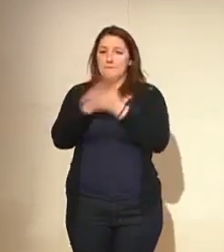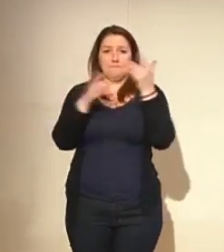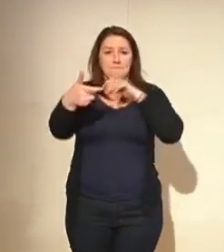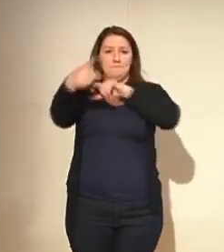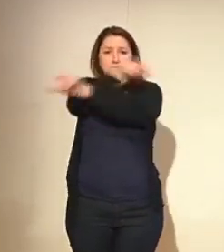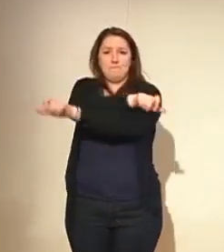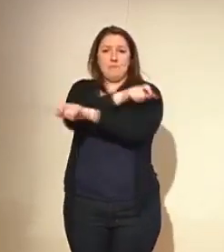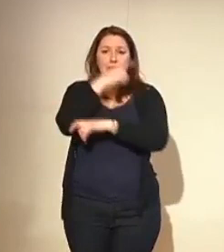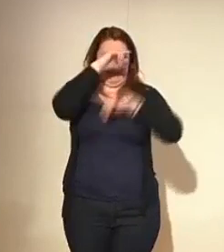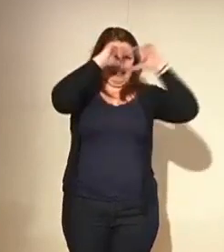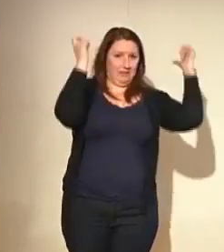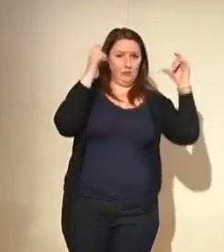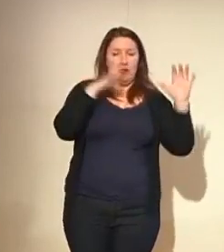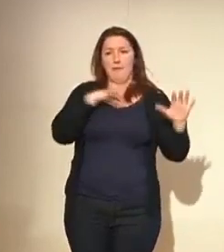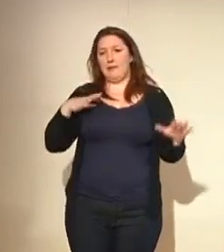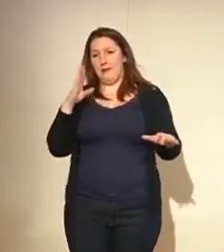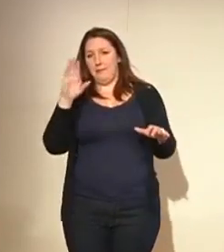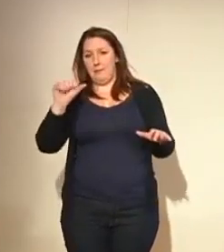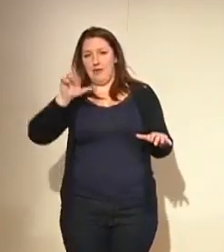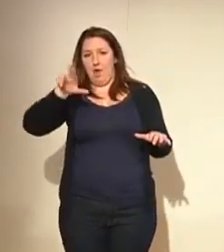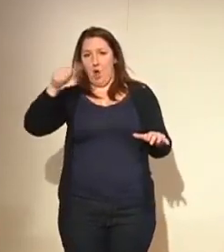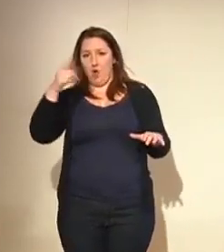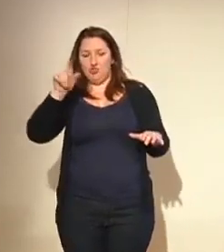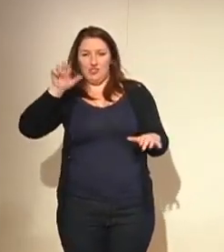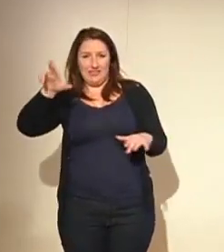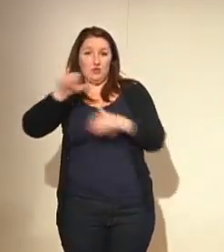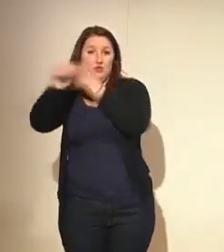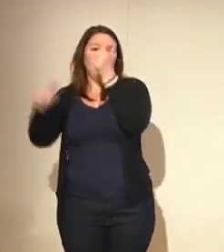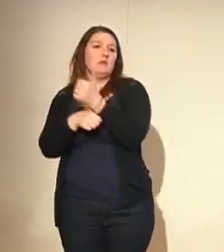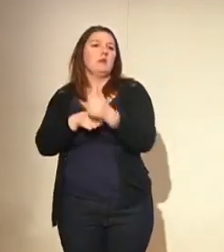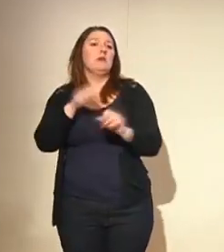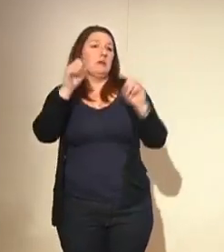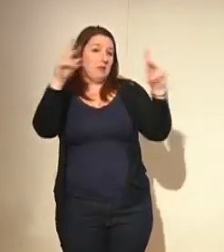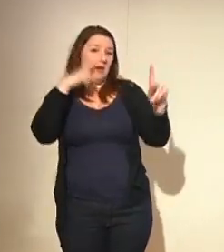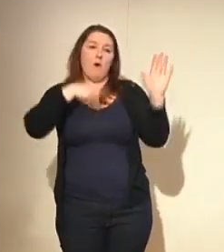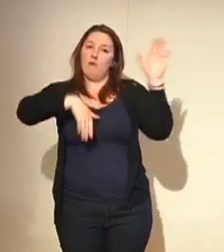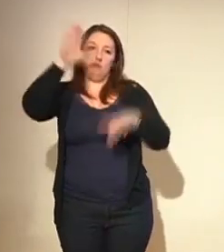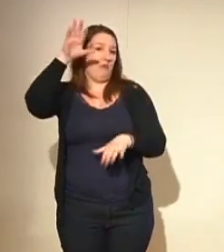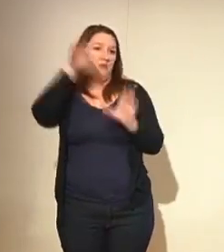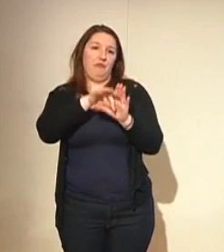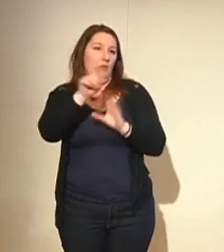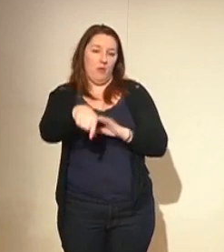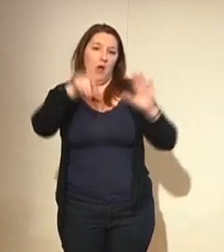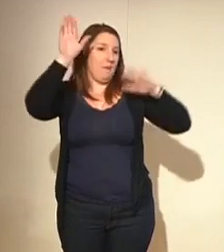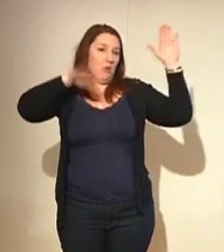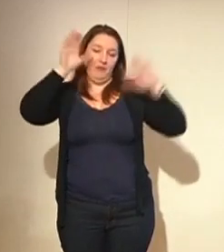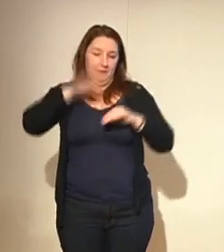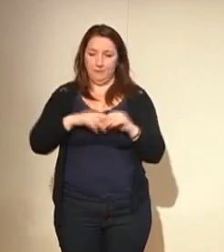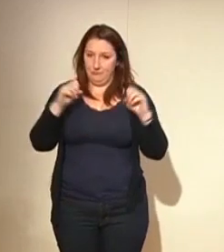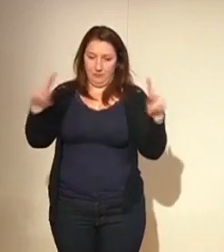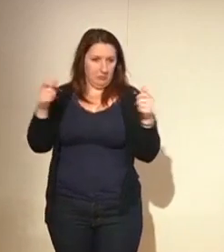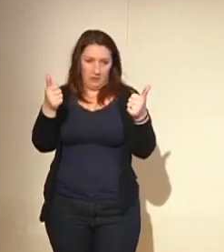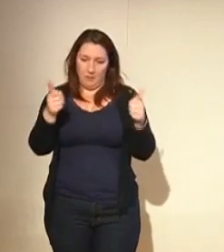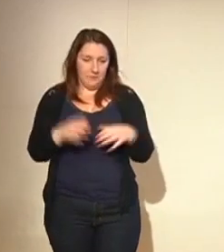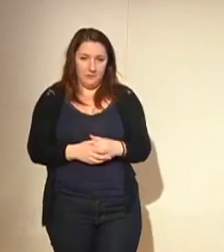aura d'accord donc là il faud qu'on fasse un vote un vote à main à main levée sur sur chaque sur chacun des votes très